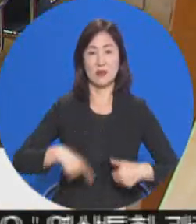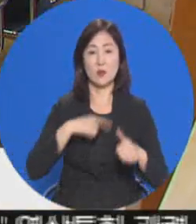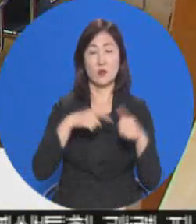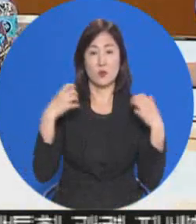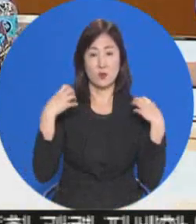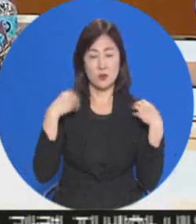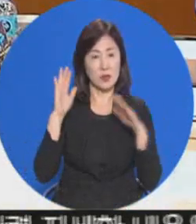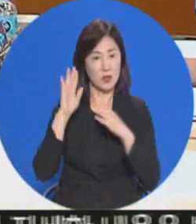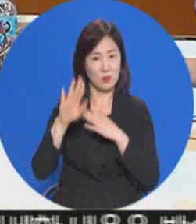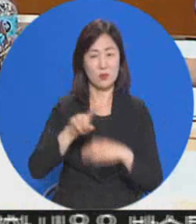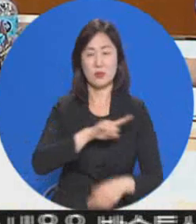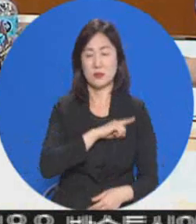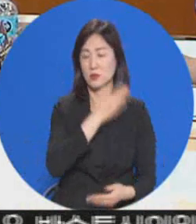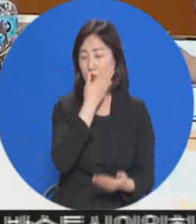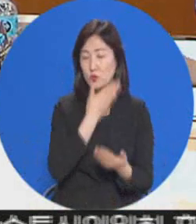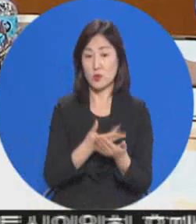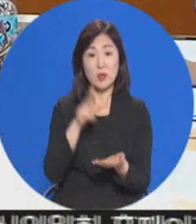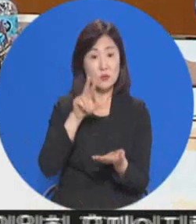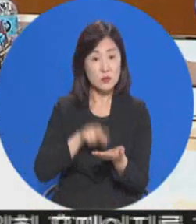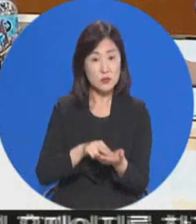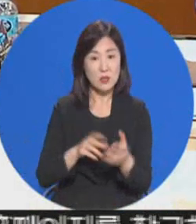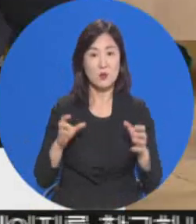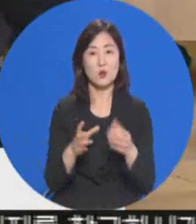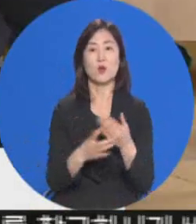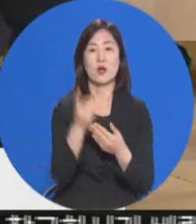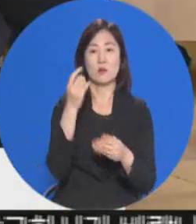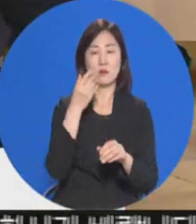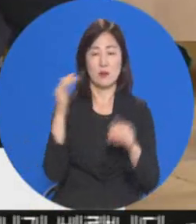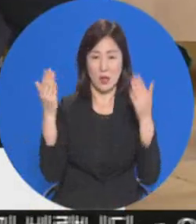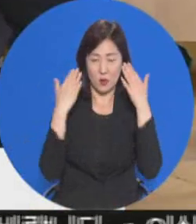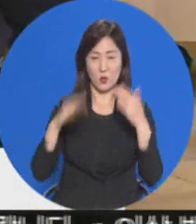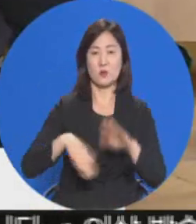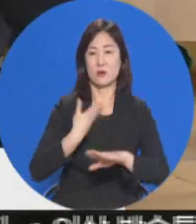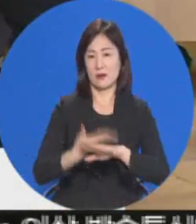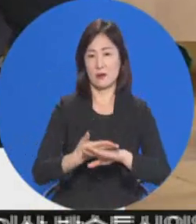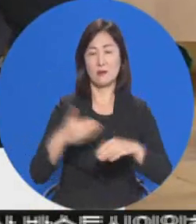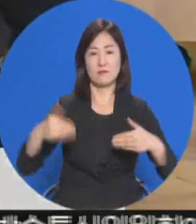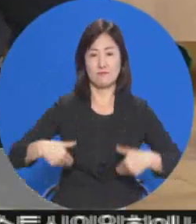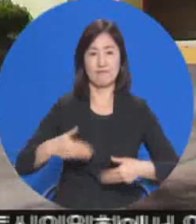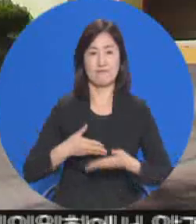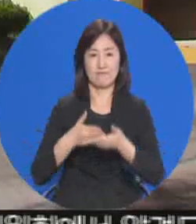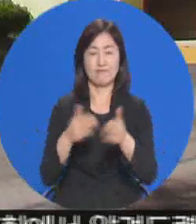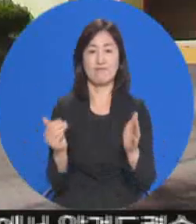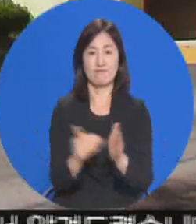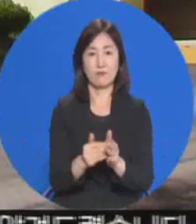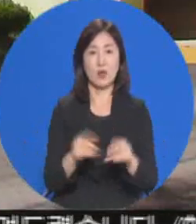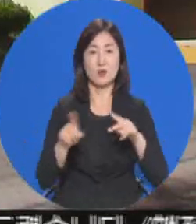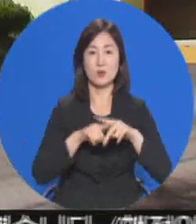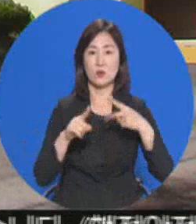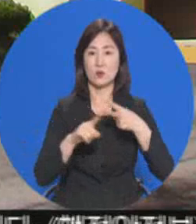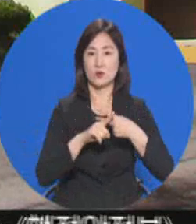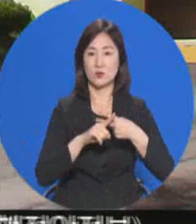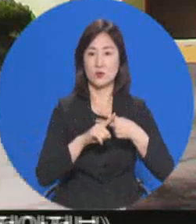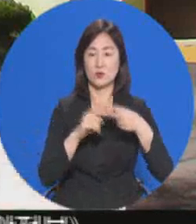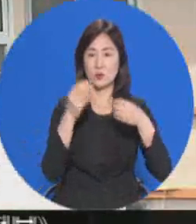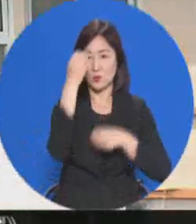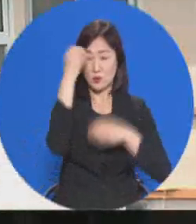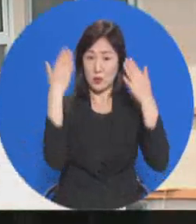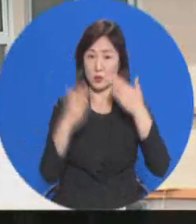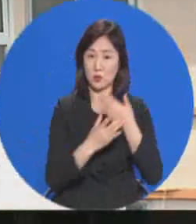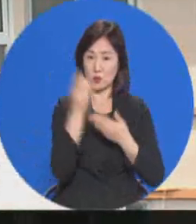단기 중점 과제로 이 같은 통합학교를 개혁하는 안건을 꺼내들었습니다. 초중등학교가 통합된